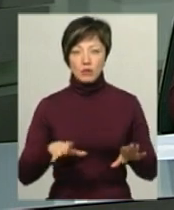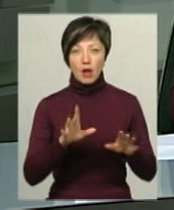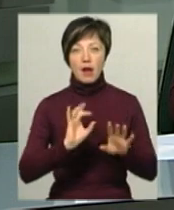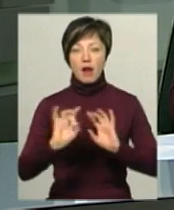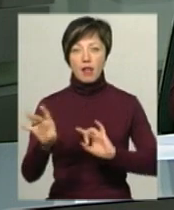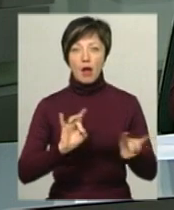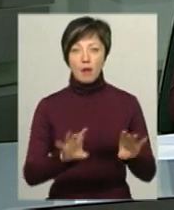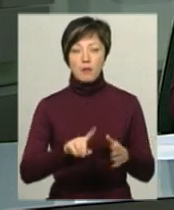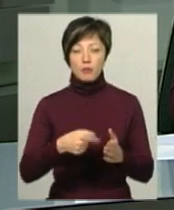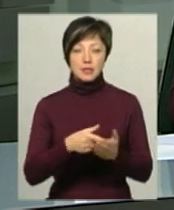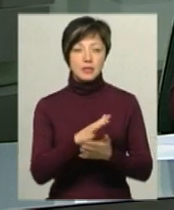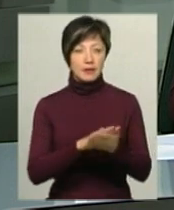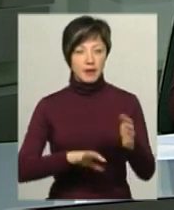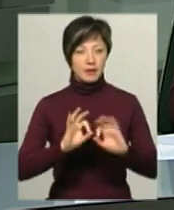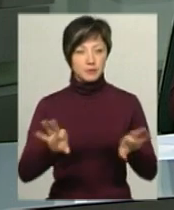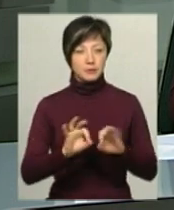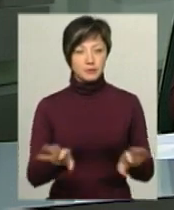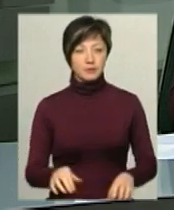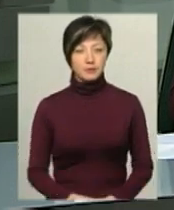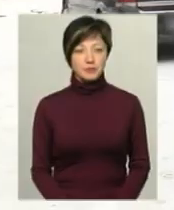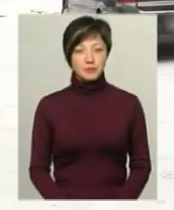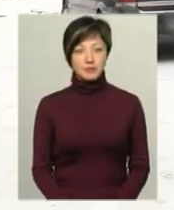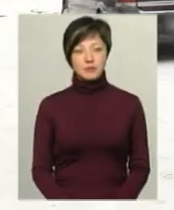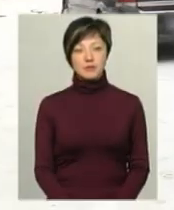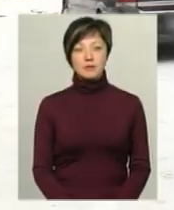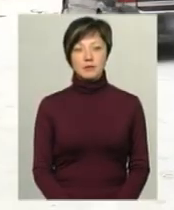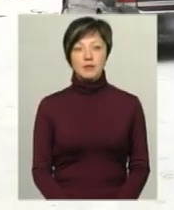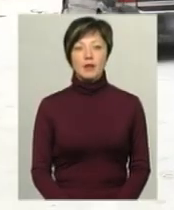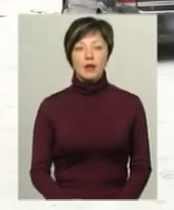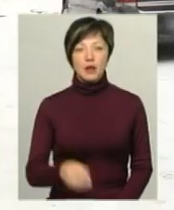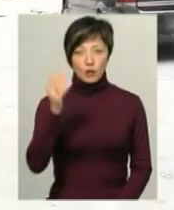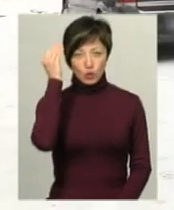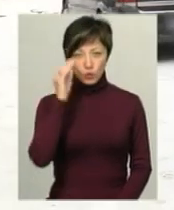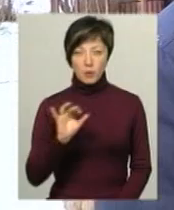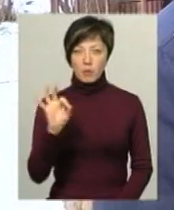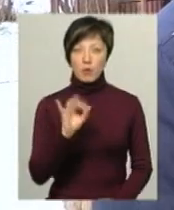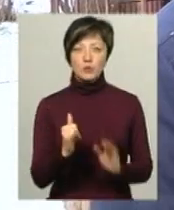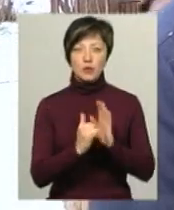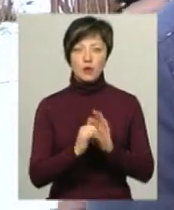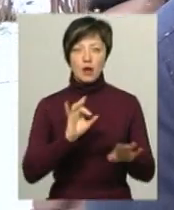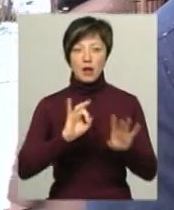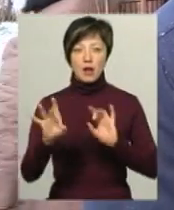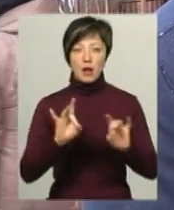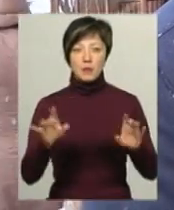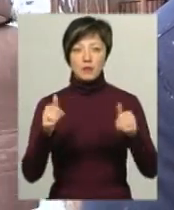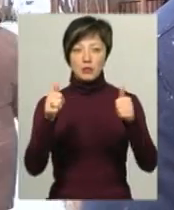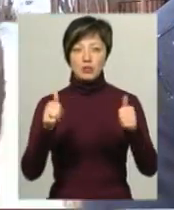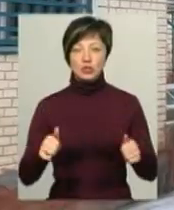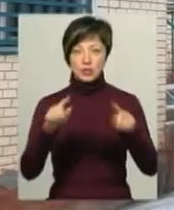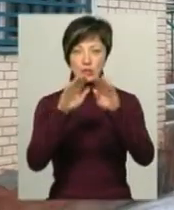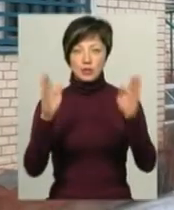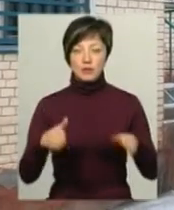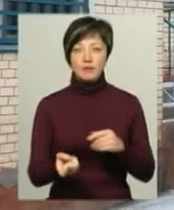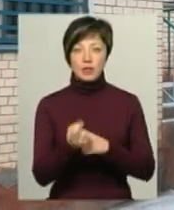місті. Подробиці у сюжеті Лесі Боровець. Думка про встановлення рекламних щитів виникла у підприємця Андрія